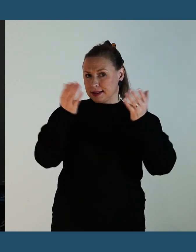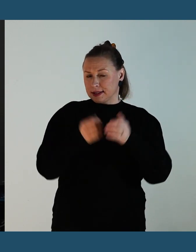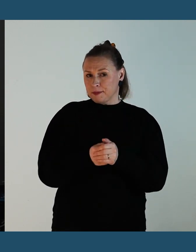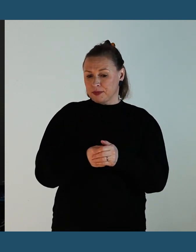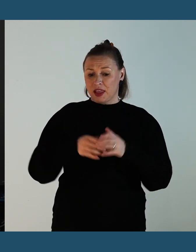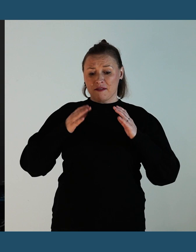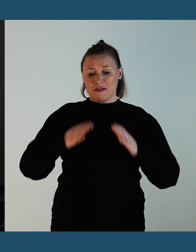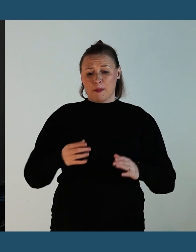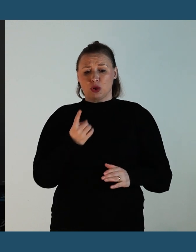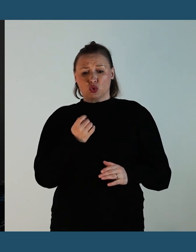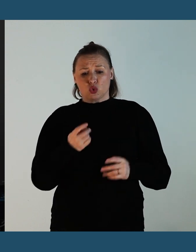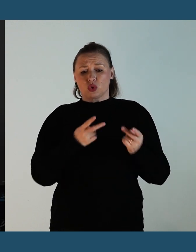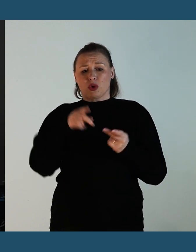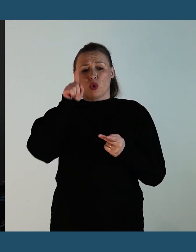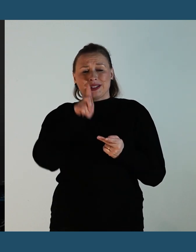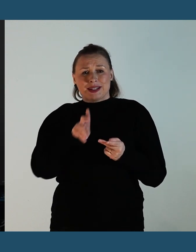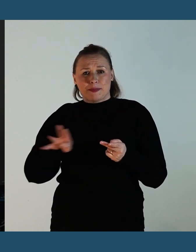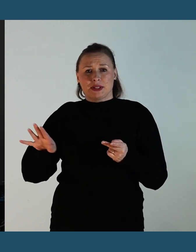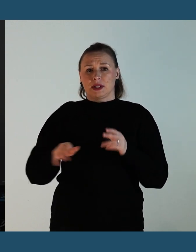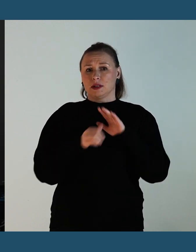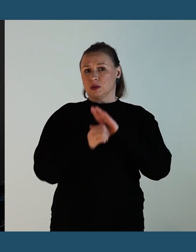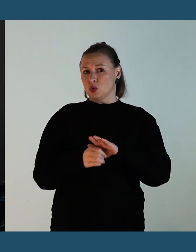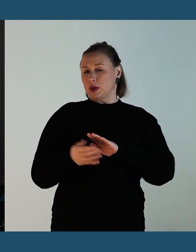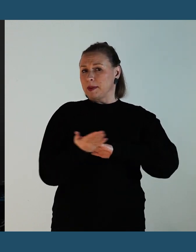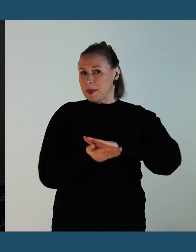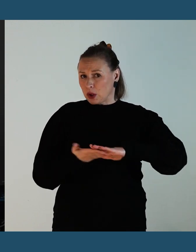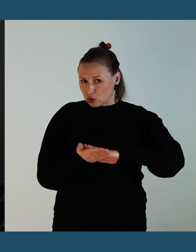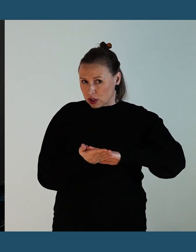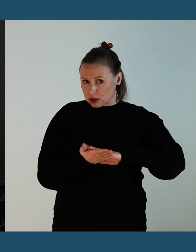yksi yleisimmistä syrjintäperusteista, jonka vuoksi